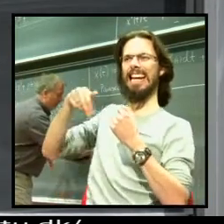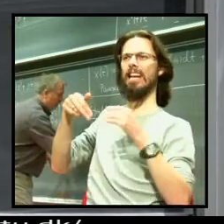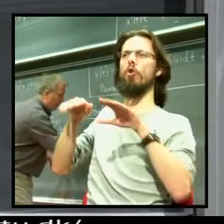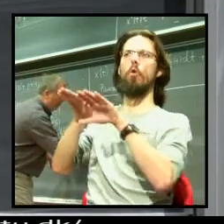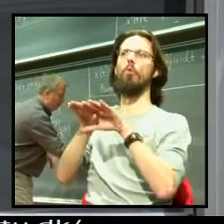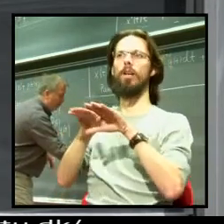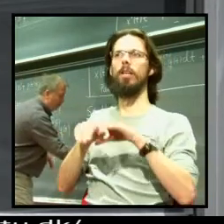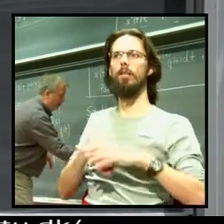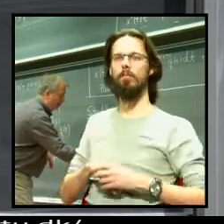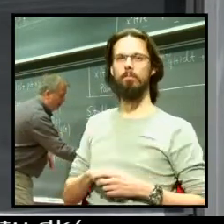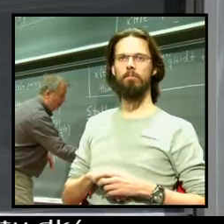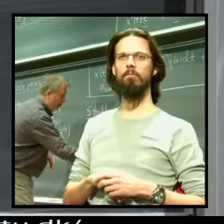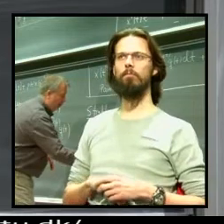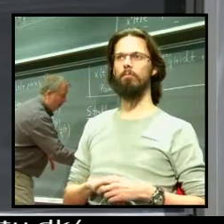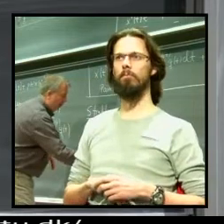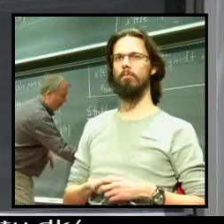Inhom.